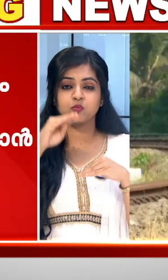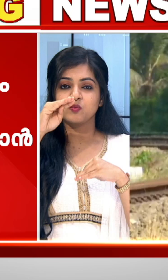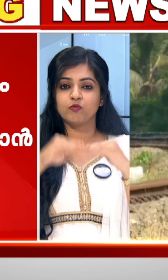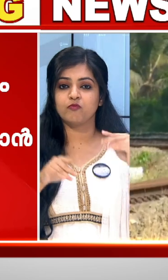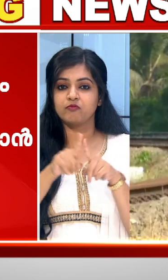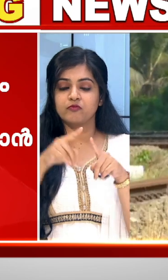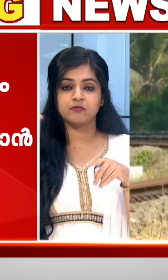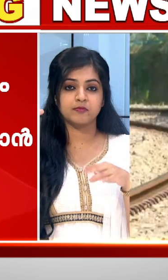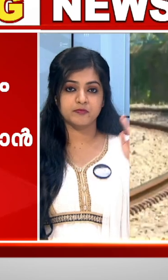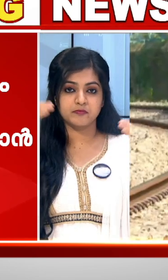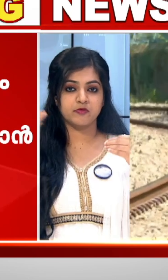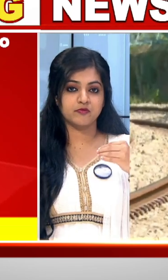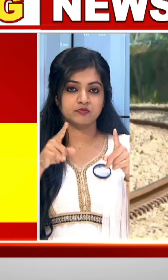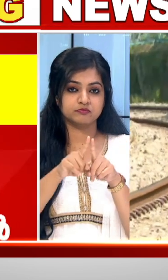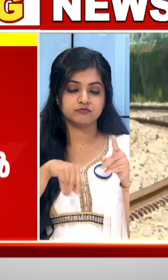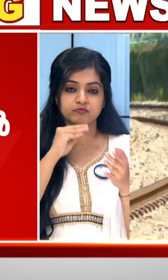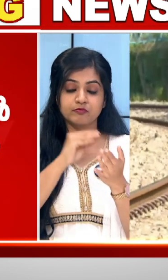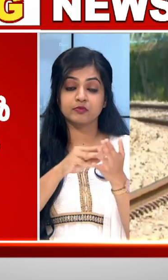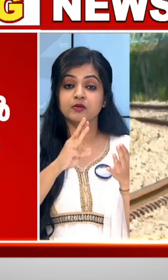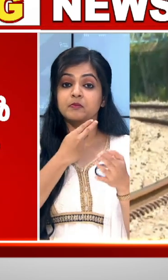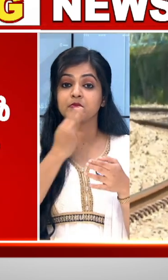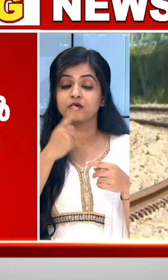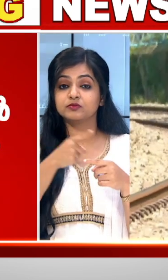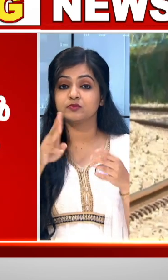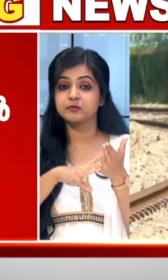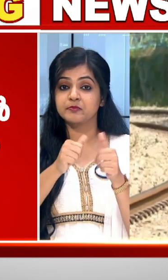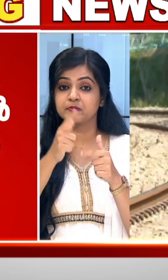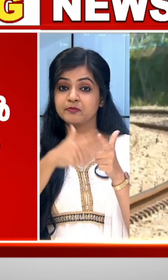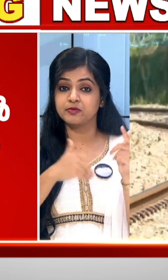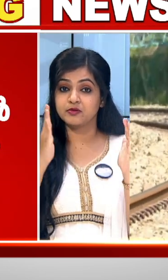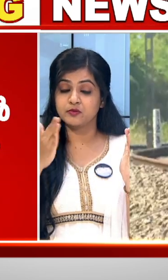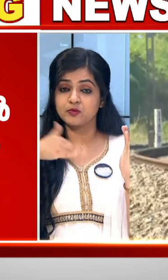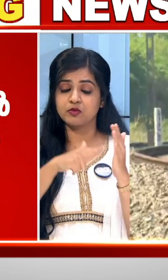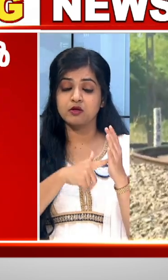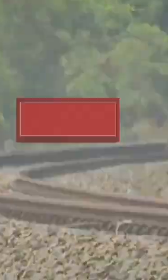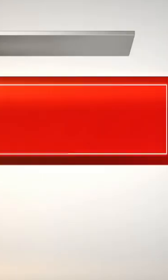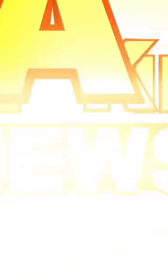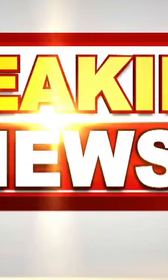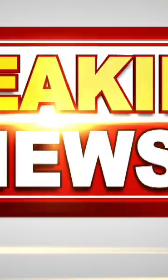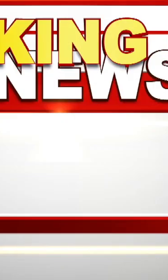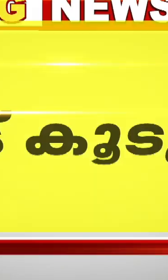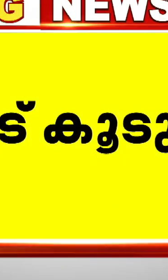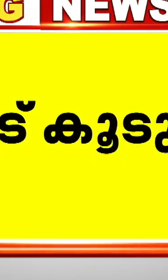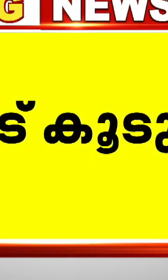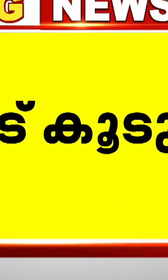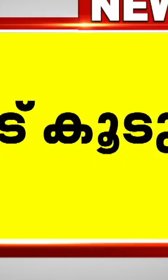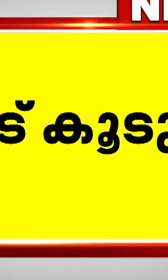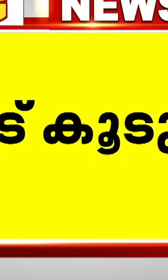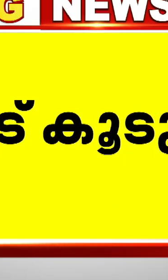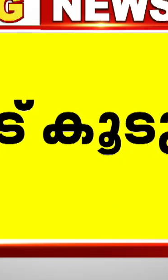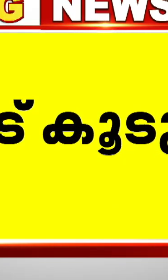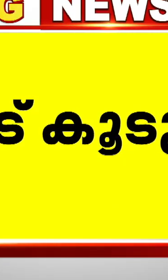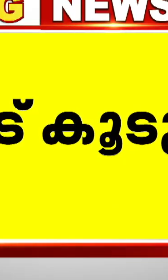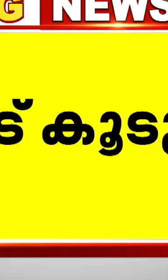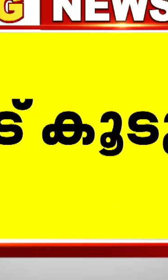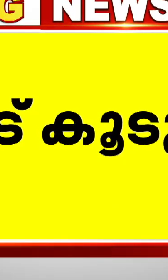പ്രവചനത്തിൽ പറയുന്നുണ്ട്. മാർച്ച് മുതൽ മെയ് വരെയുള്ള സീസണിലും സാധാരണയേക്കാൾ കൂടുതൽ ചൂട് ഉണ്ടാകാനുള്ള സാധ്യതയും പ്രവചിക്കുന്നുണ്ട്. രാജ്യത്ത്